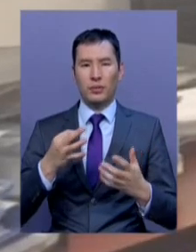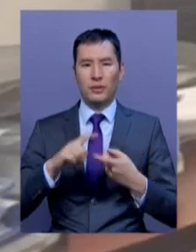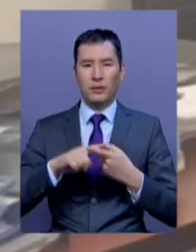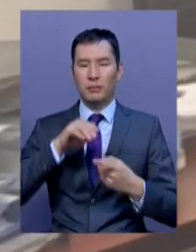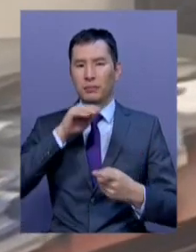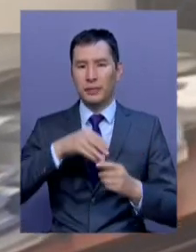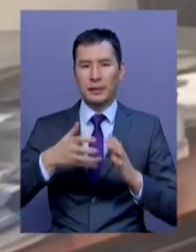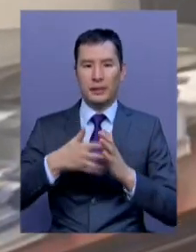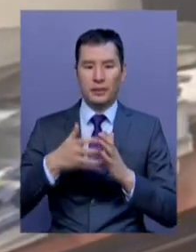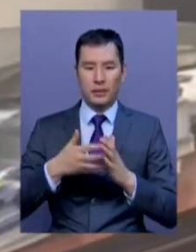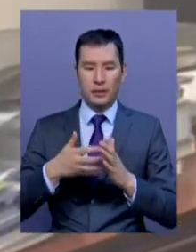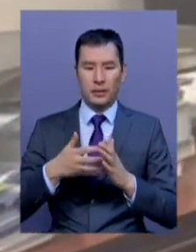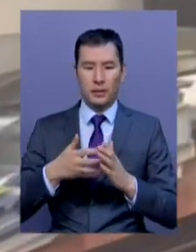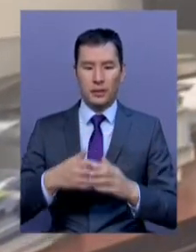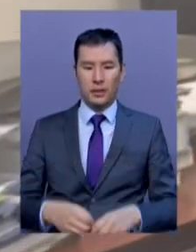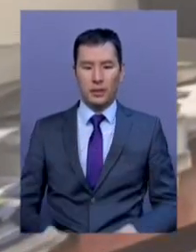пайдалана отырып,